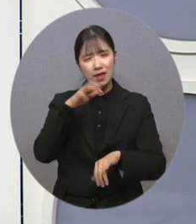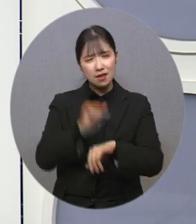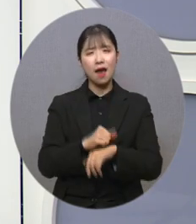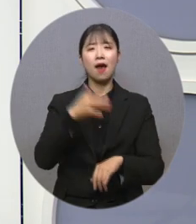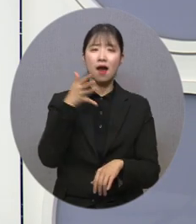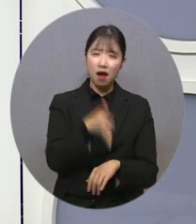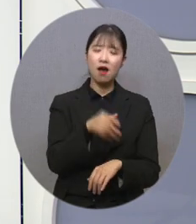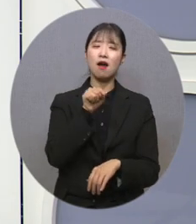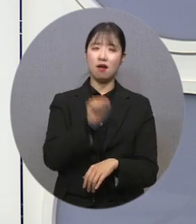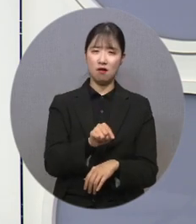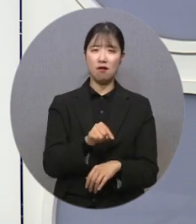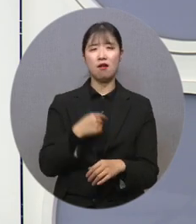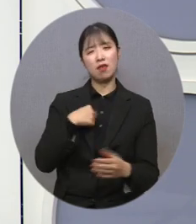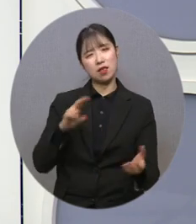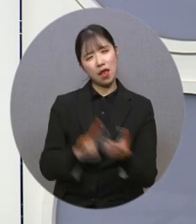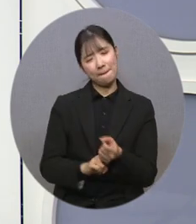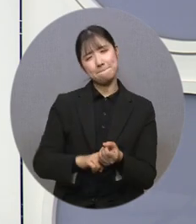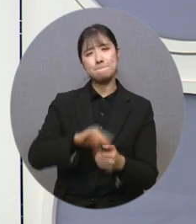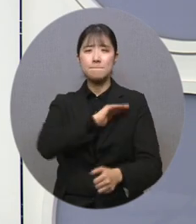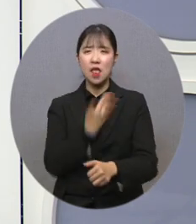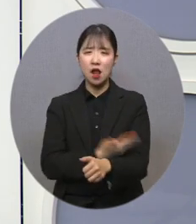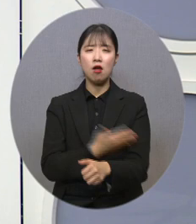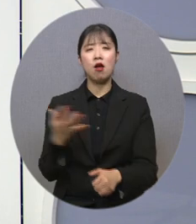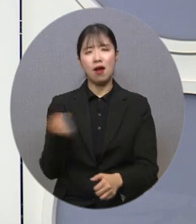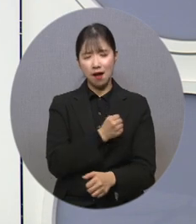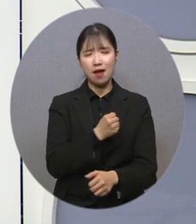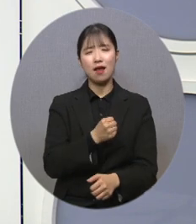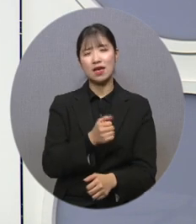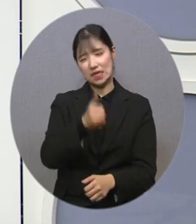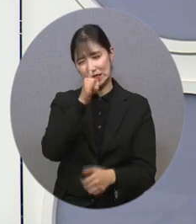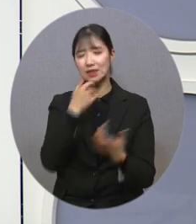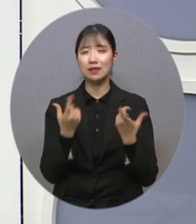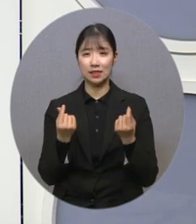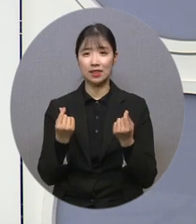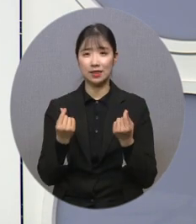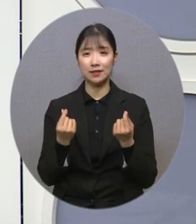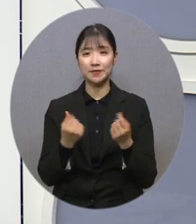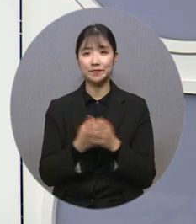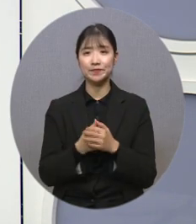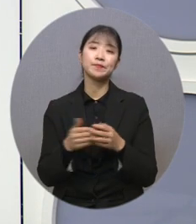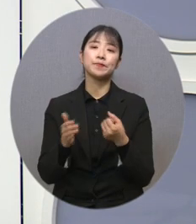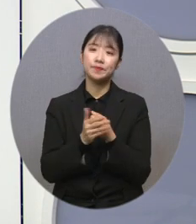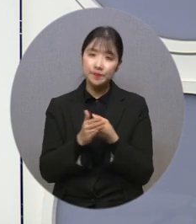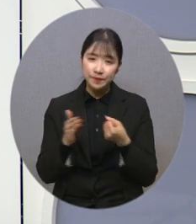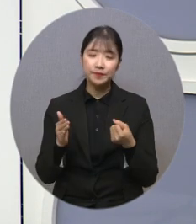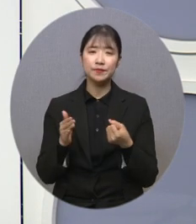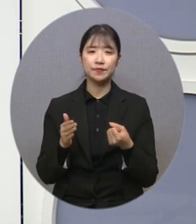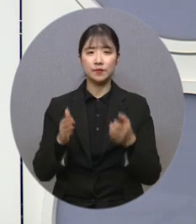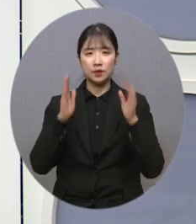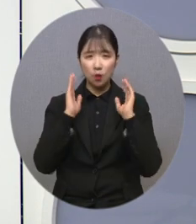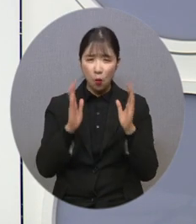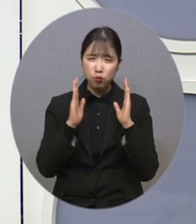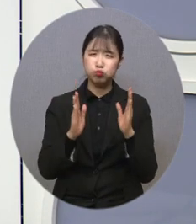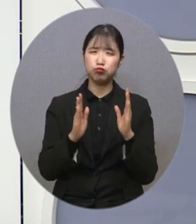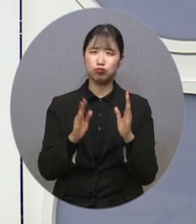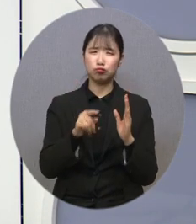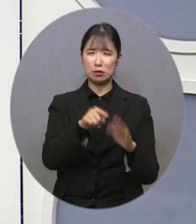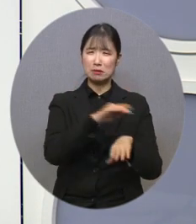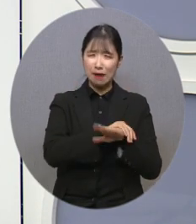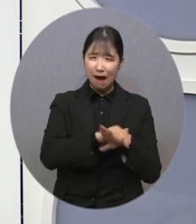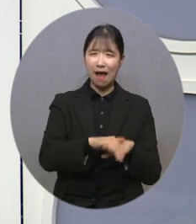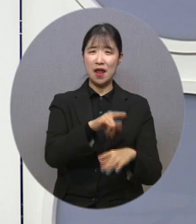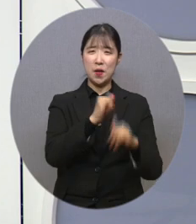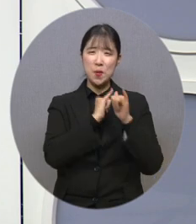있는 잠재력을 하나 이상씩은 다 갖고 태어난다. 그렇기 때문에 공부를 조금 잘한다고